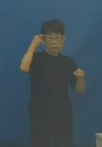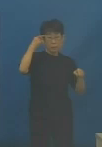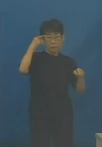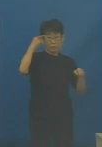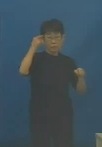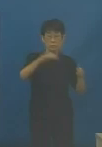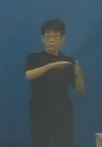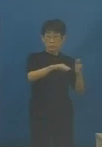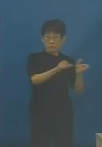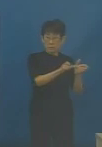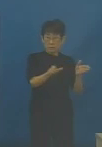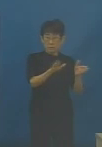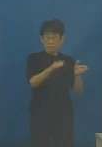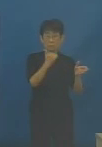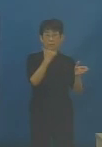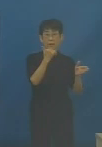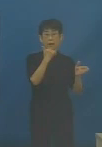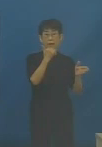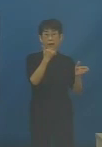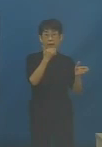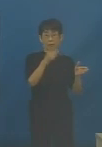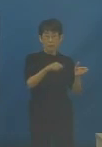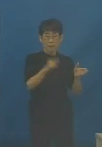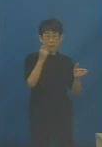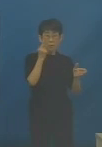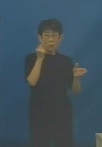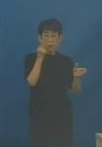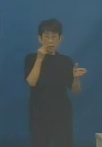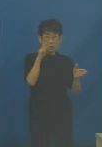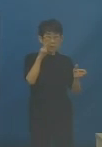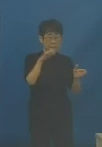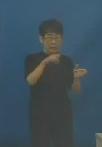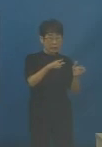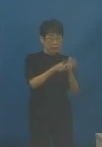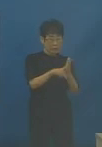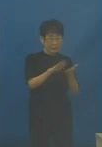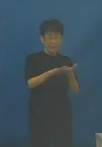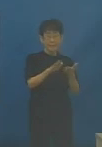ますが、ちょっと後でもしあれだったら訂正をさせていただきますが、